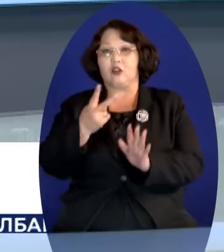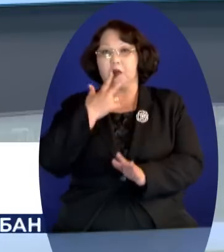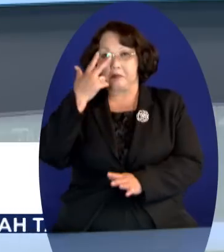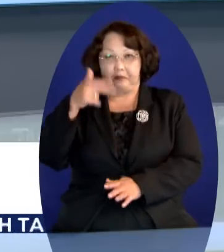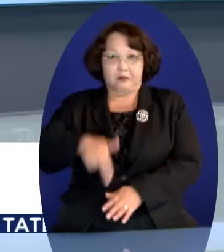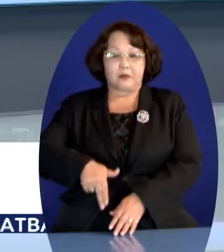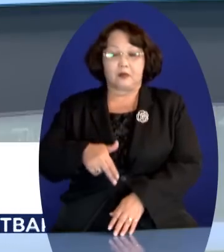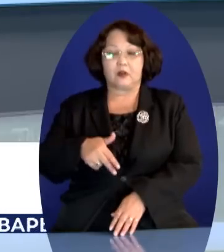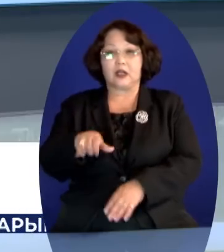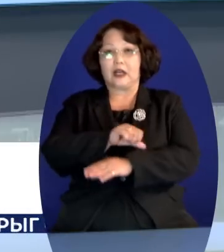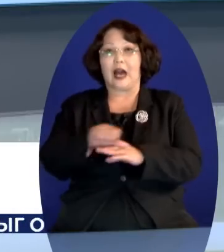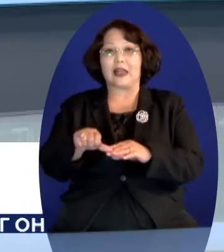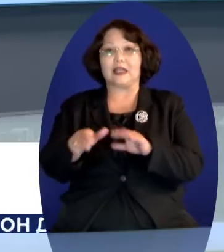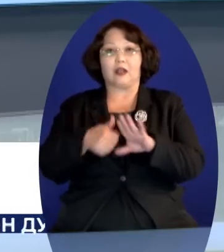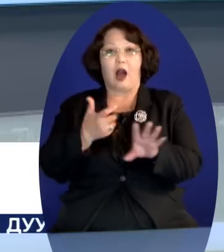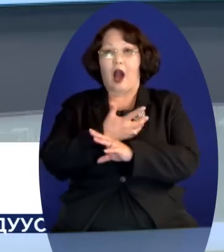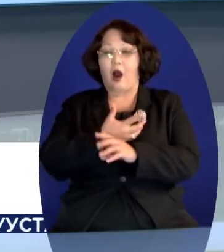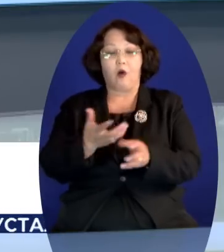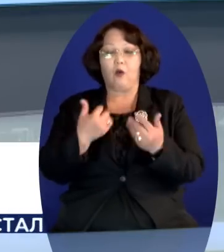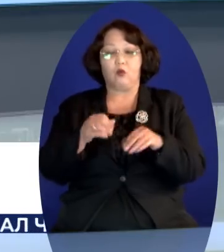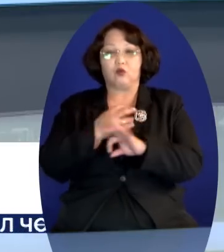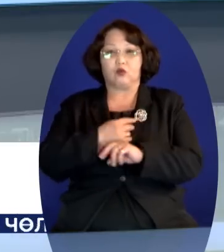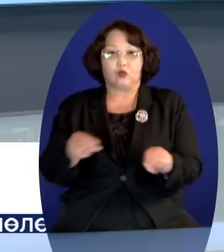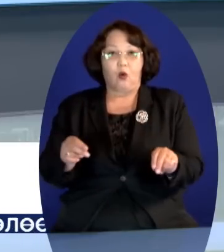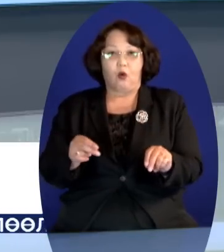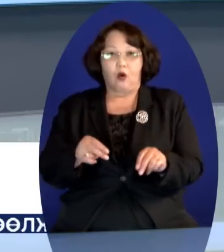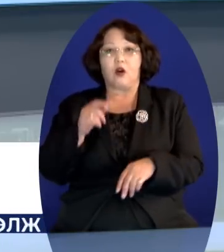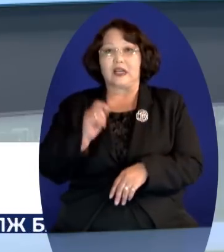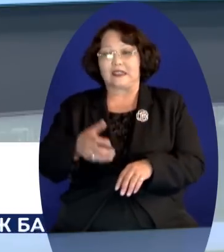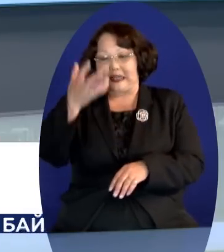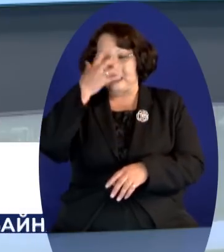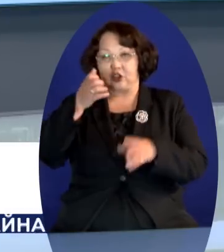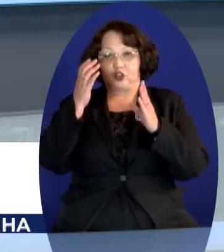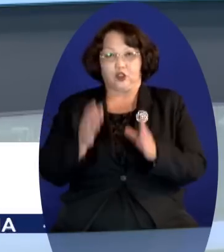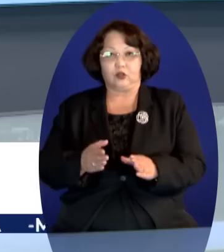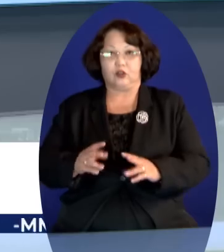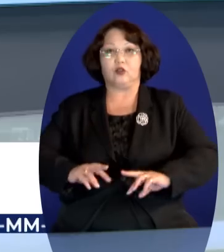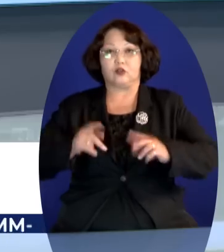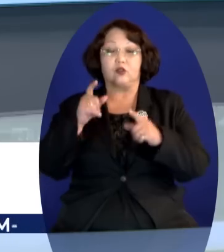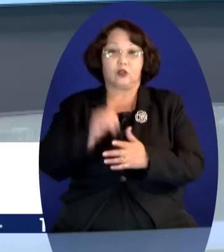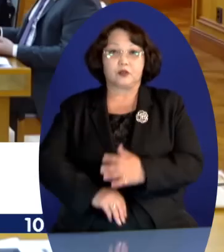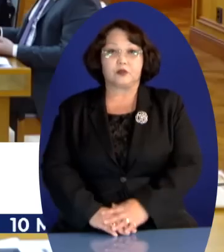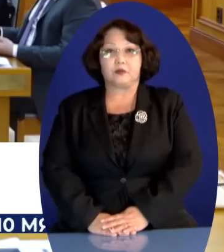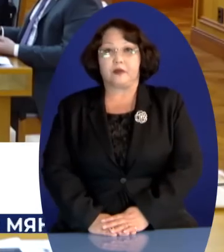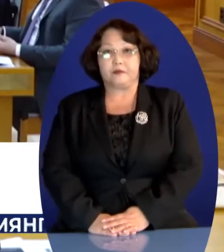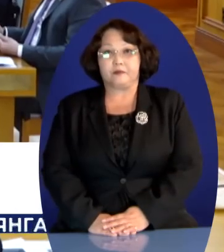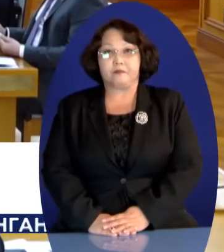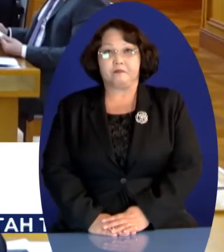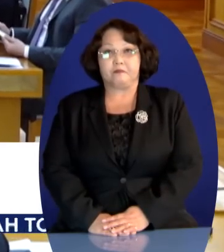албан татварыг ондуустал чөлөөлөхөр болж засгийн газрын тогтоолд нэмэлт өөрчлөлт оруулсан байна.